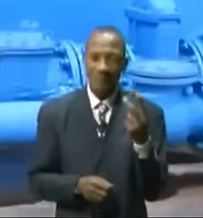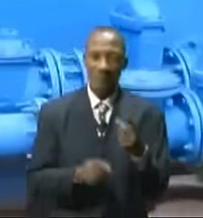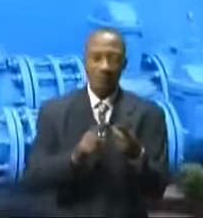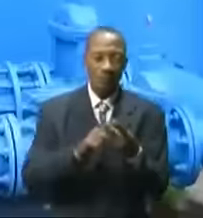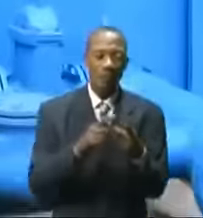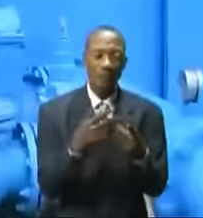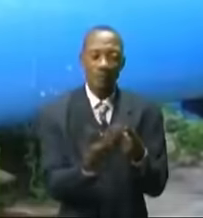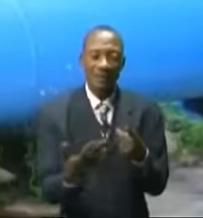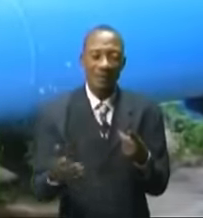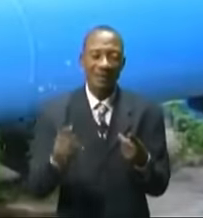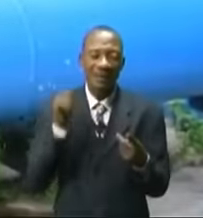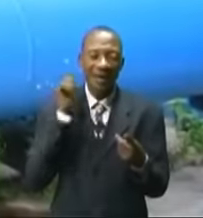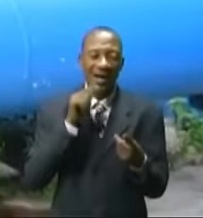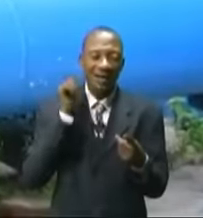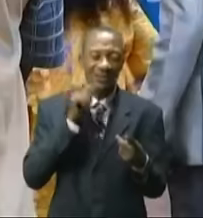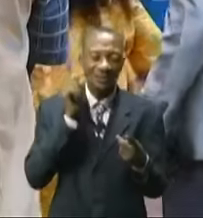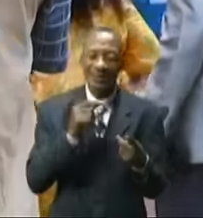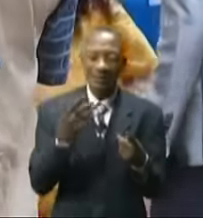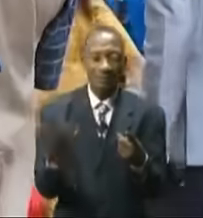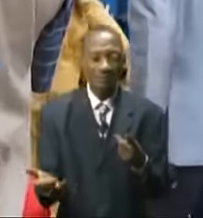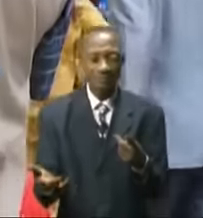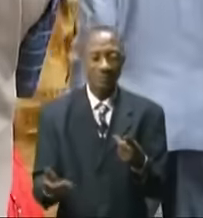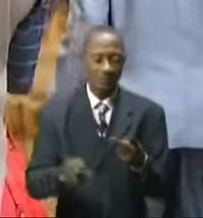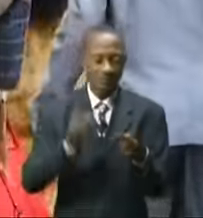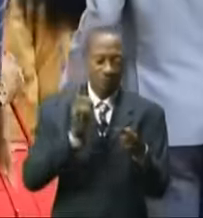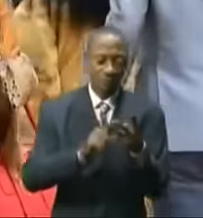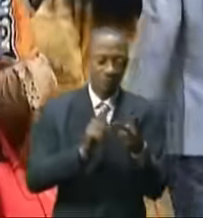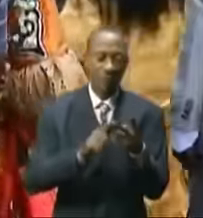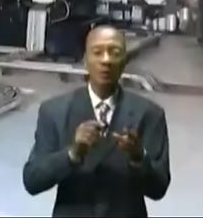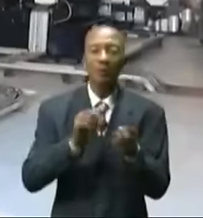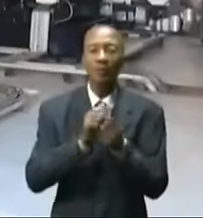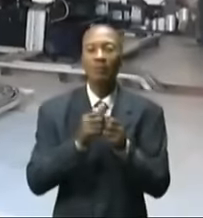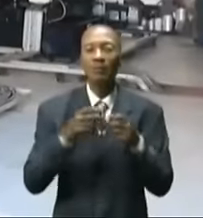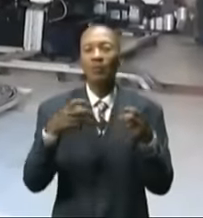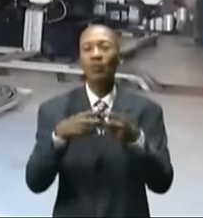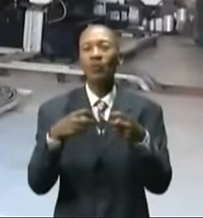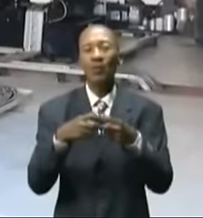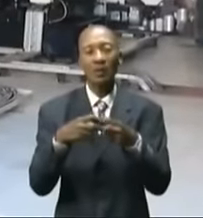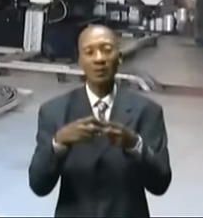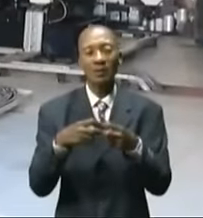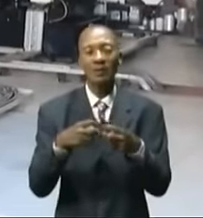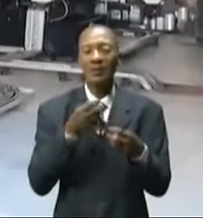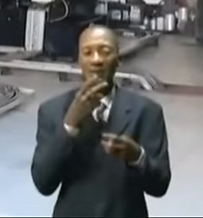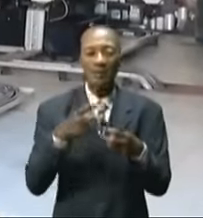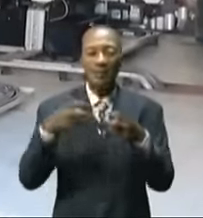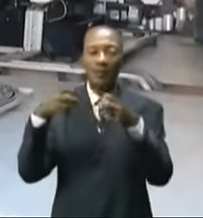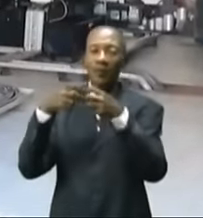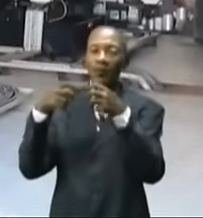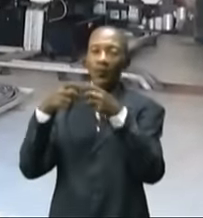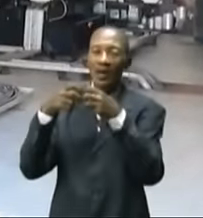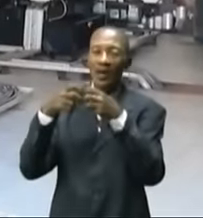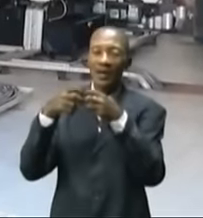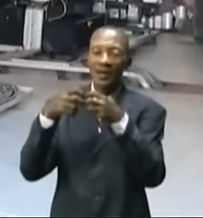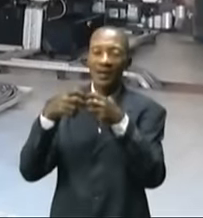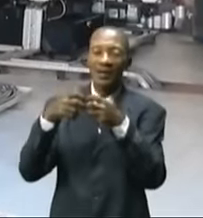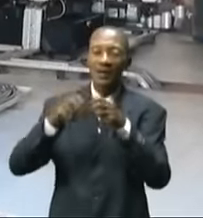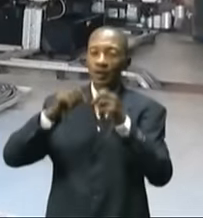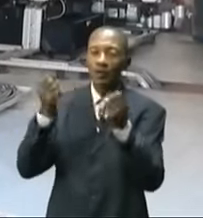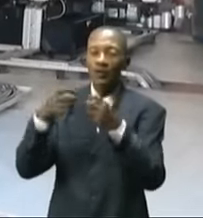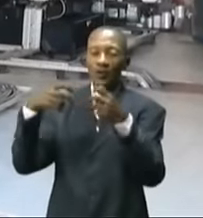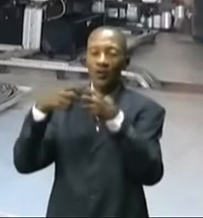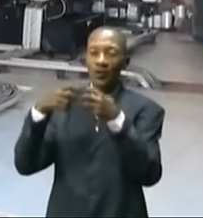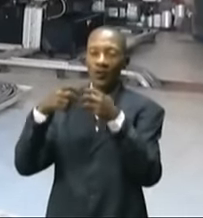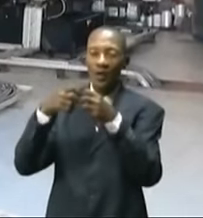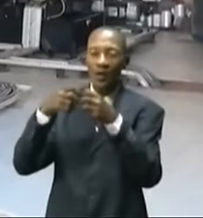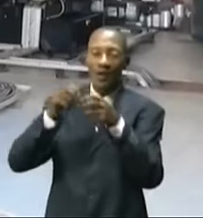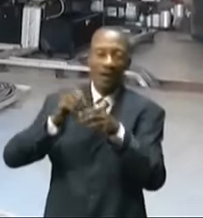matériels et l'énergie. Mais pour pallier au problème énergie, la régie des eaux fait recours au groupe électrogène avec une